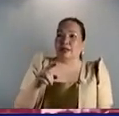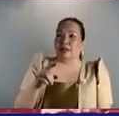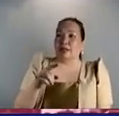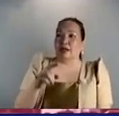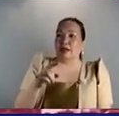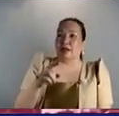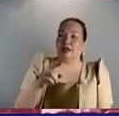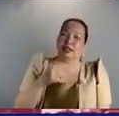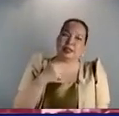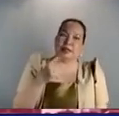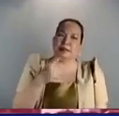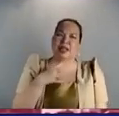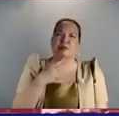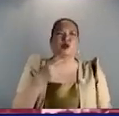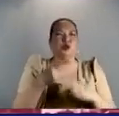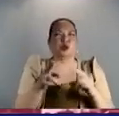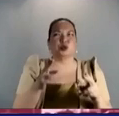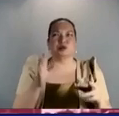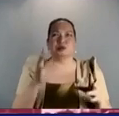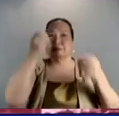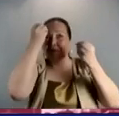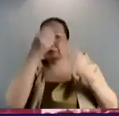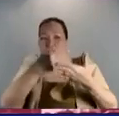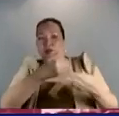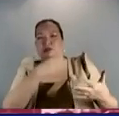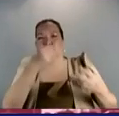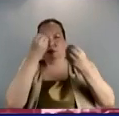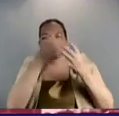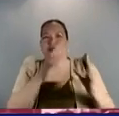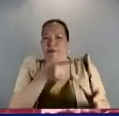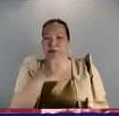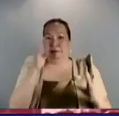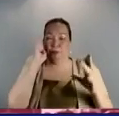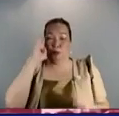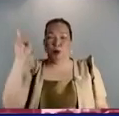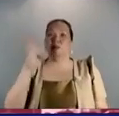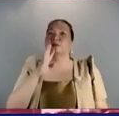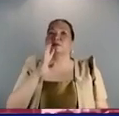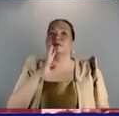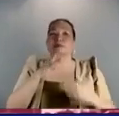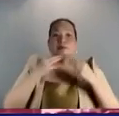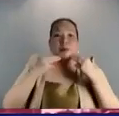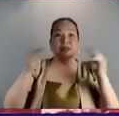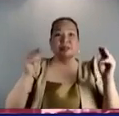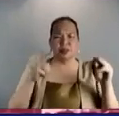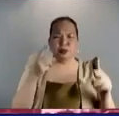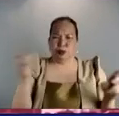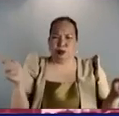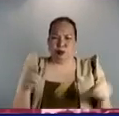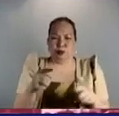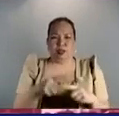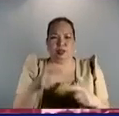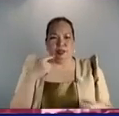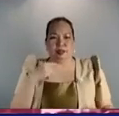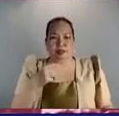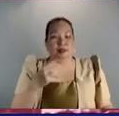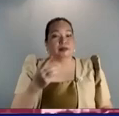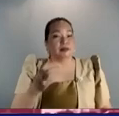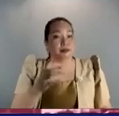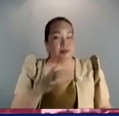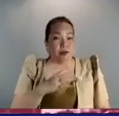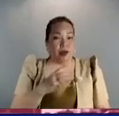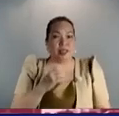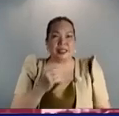lamang yung magiging talumpati ng susunod dating pangulo. At maganda rin, tama kayo doon, ano, effective kung meron sana mga